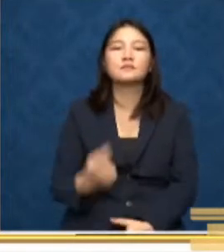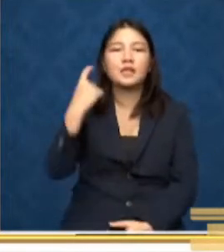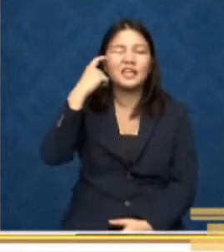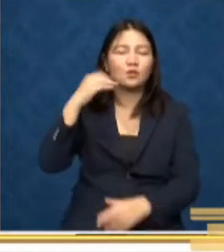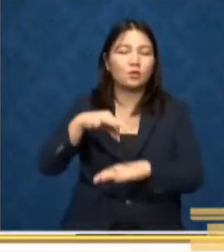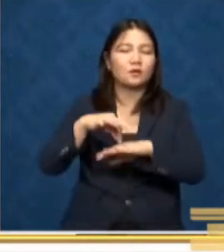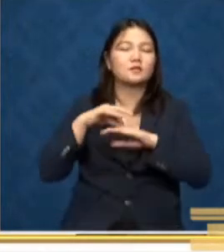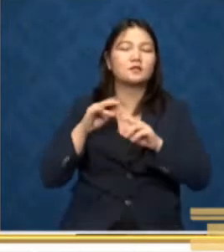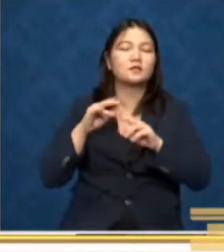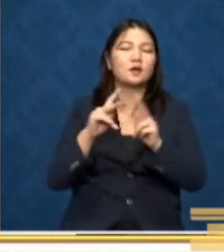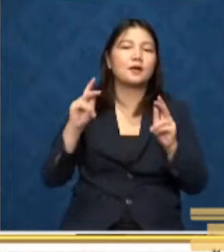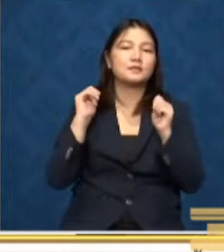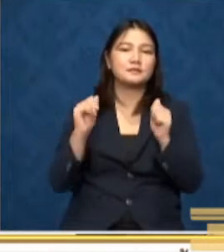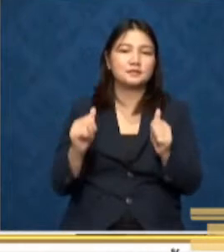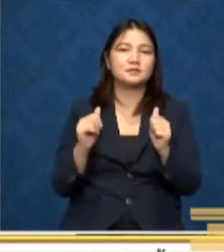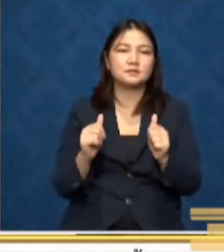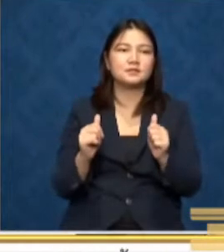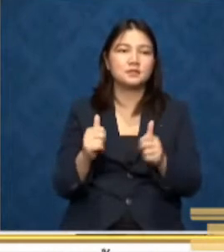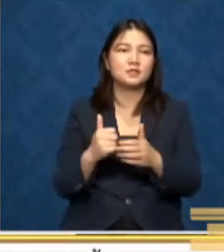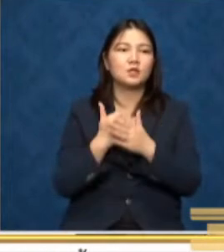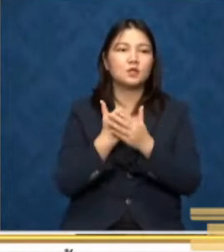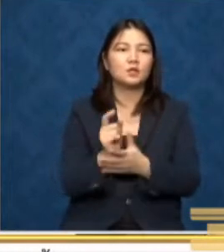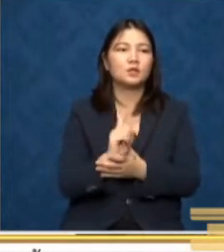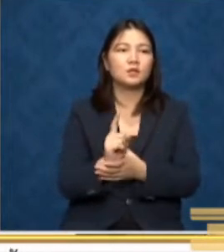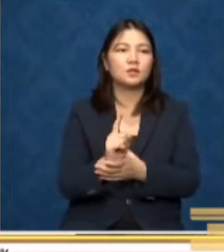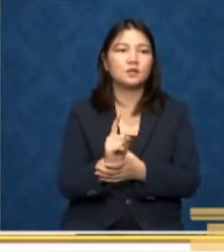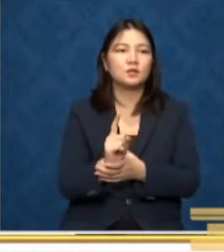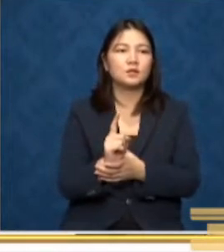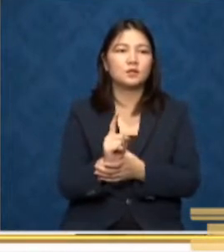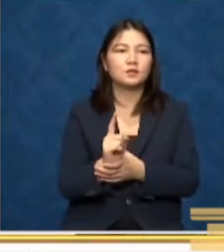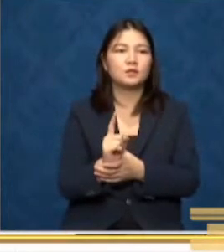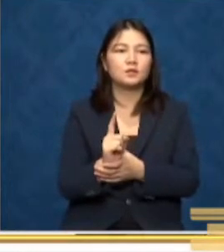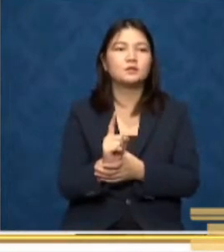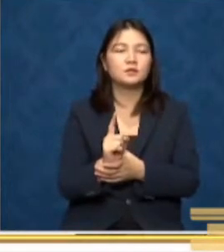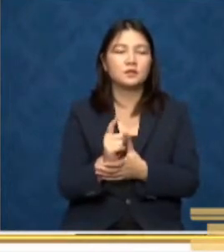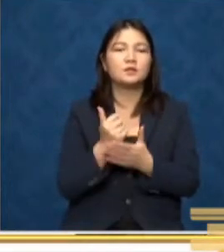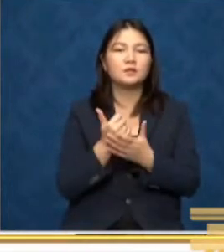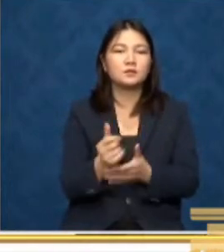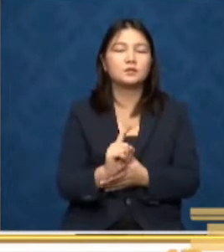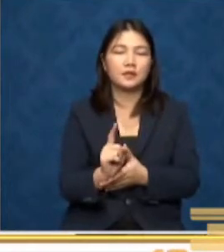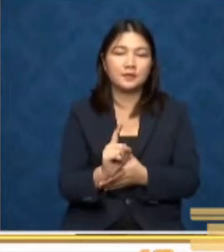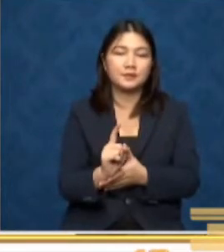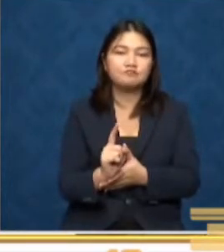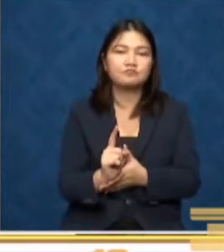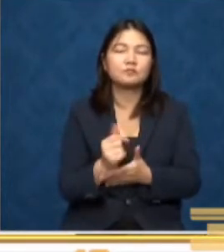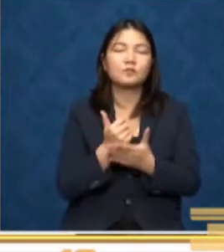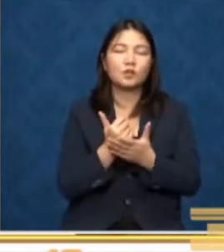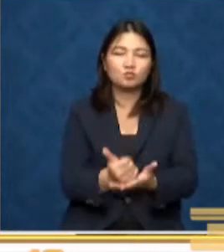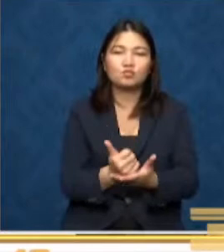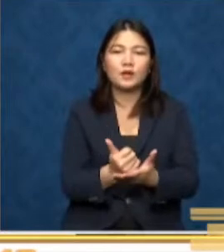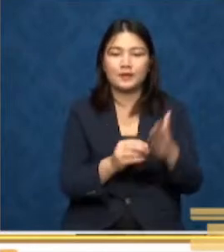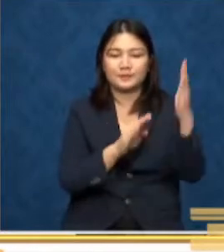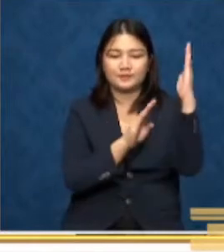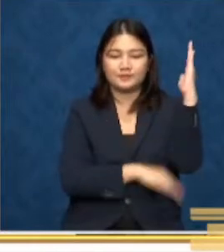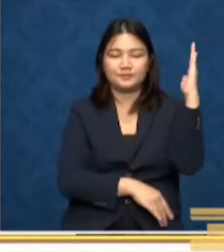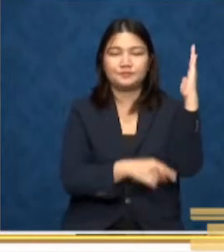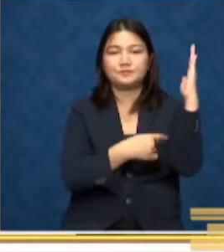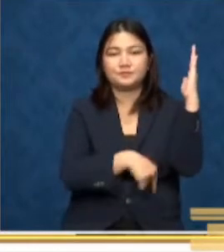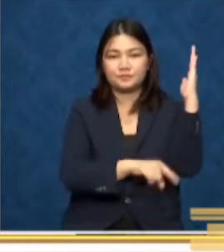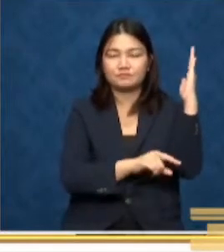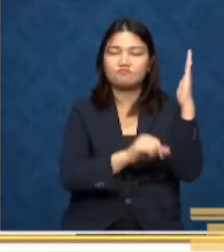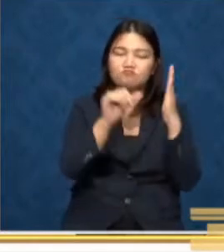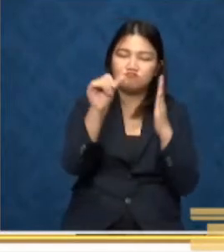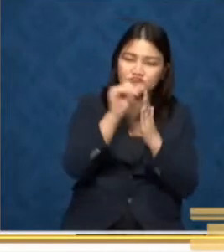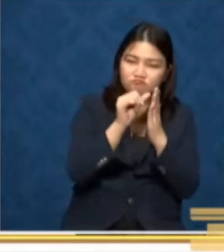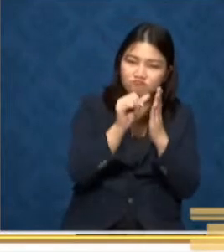นหนึ่งในการไปหาทางออกค้นคว้าหาข้อเท็จจริงเพื่อจะหาทางเยียวยานะครับแก้